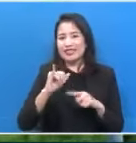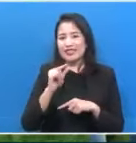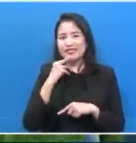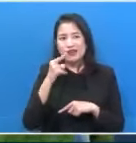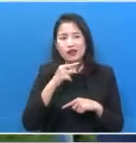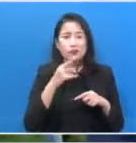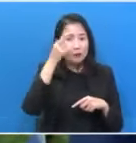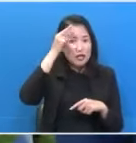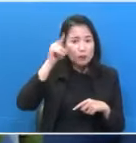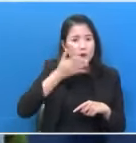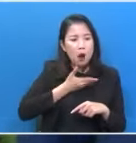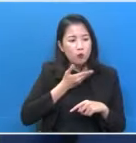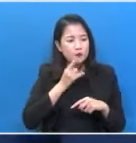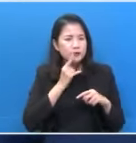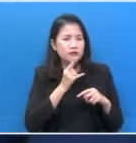usulan itu.